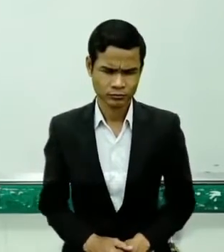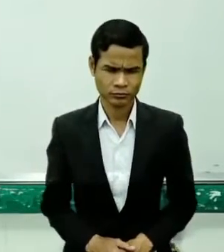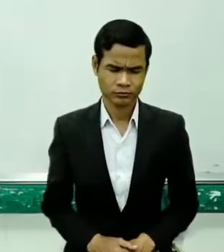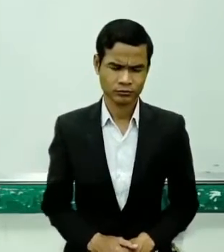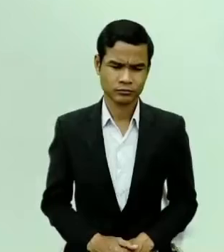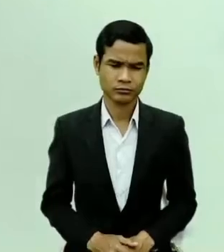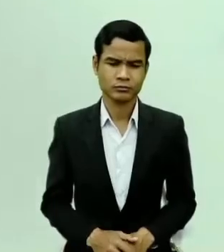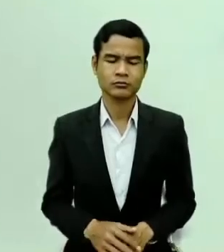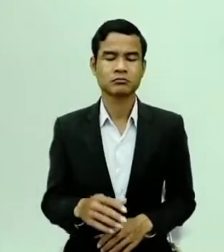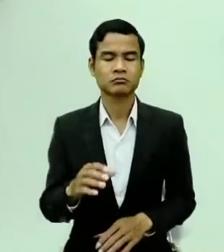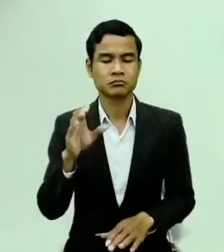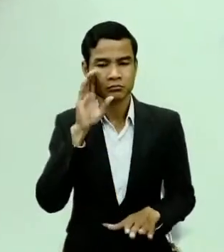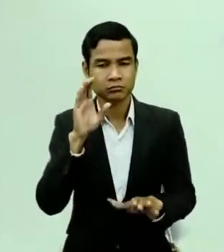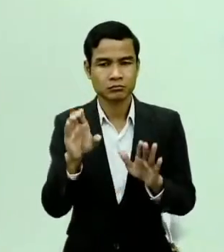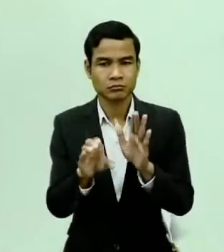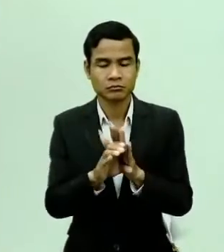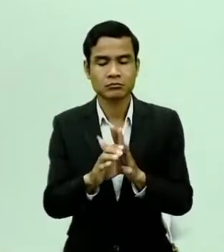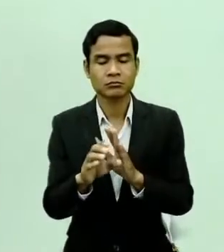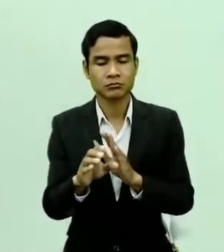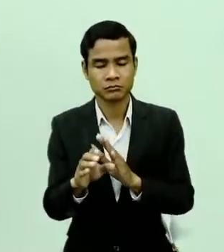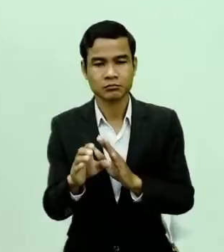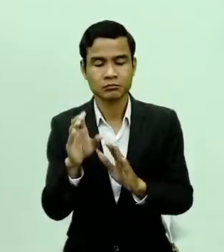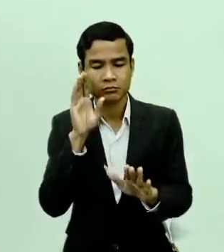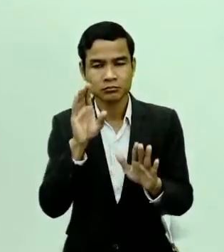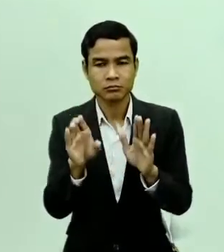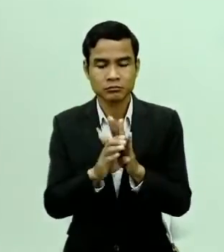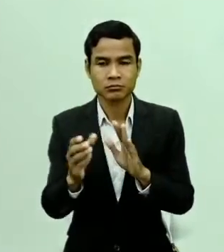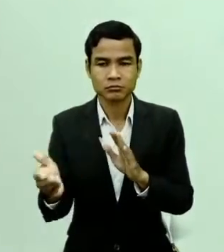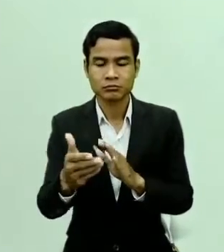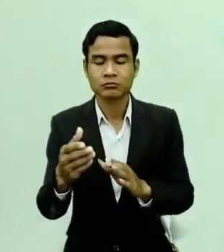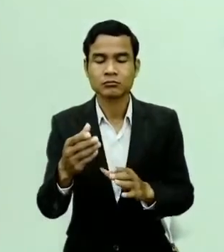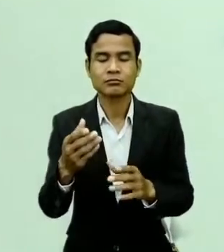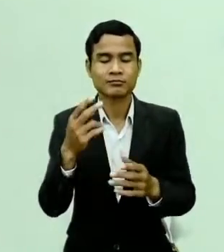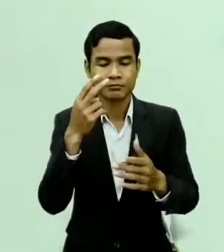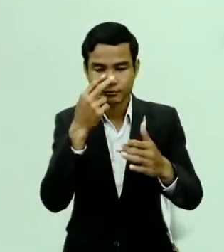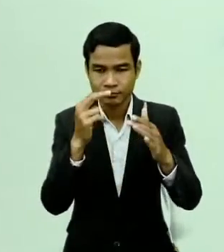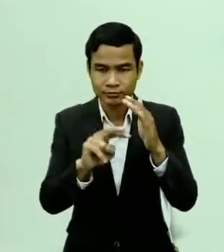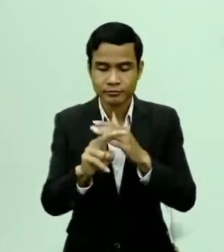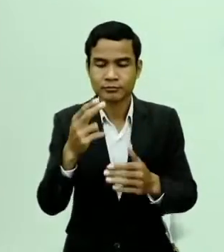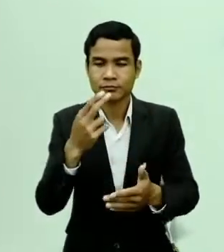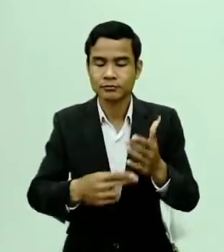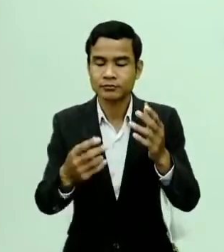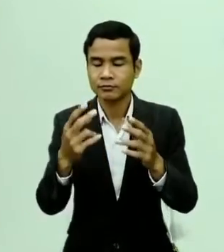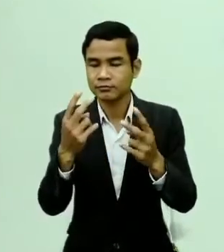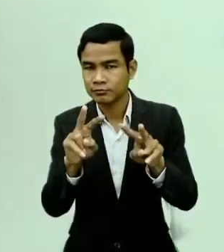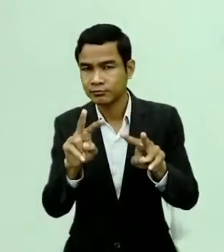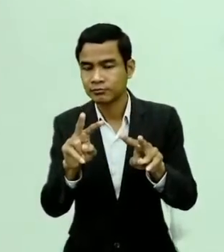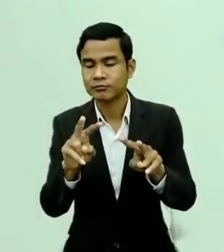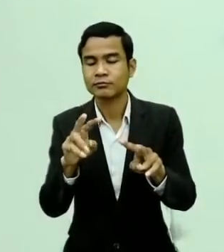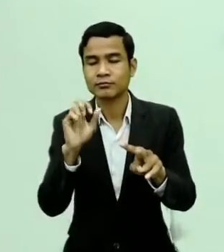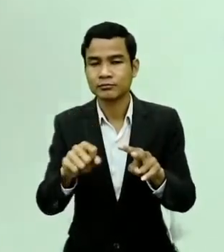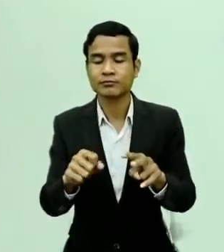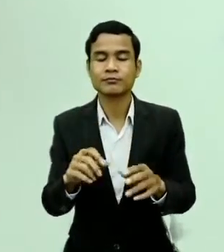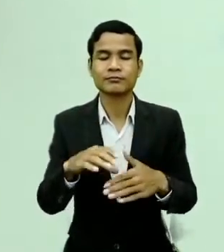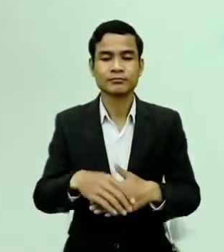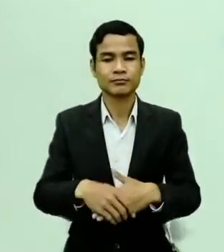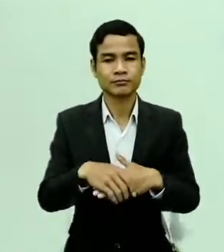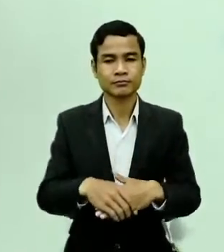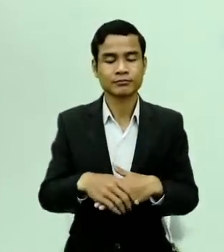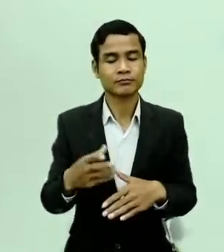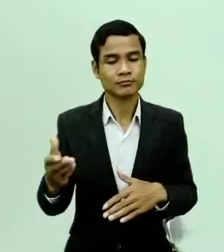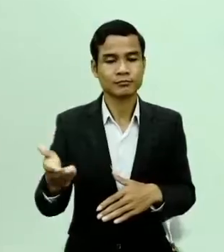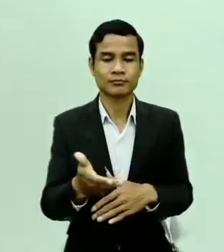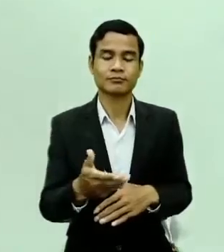chà chắc rụp hiệp ní con này tôi tì bà nét hai chìa vầy con chà cứ chứ phụ mạ câu đằng